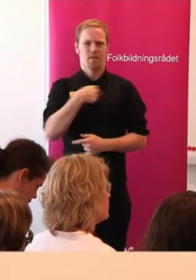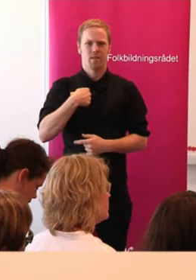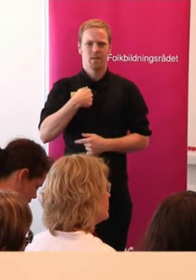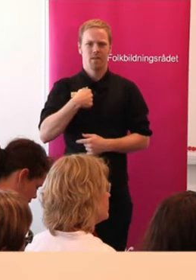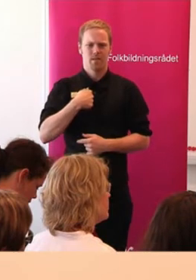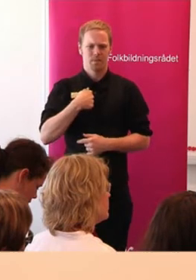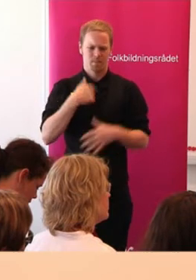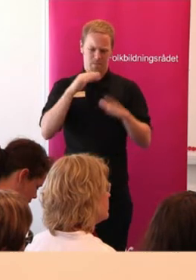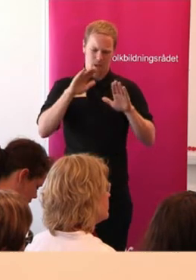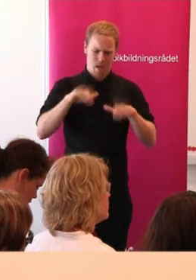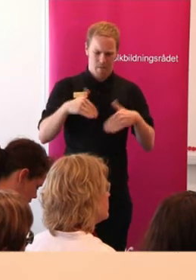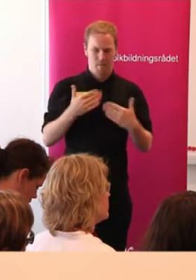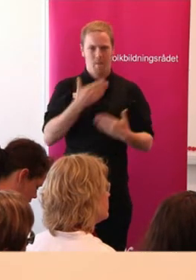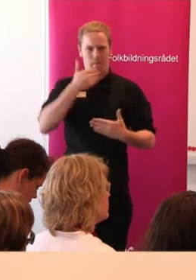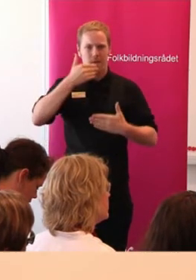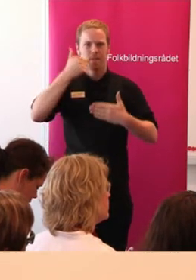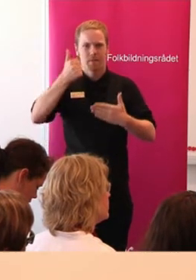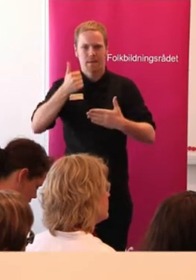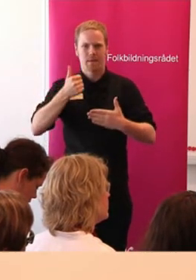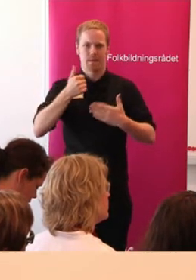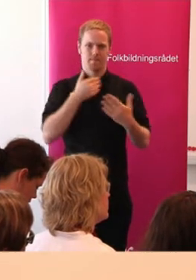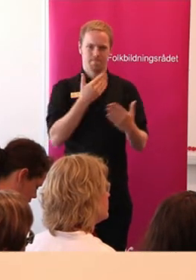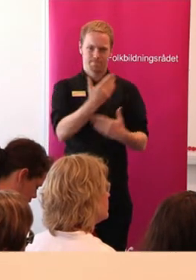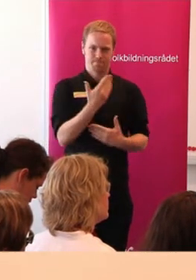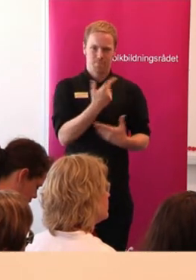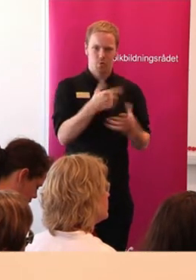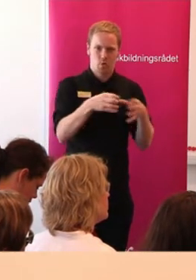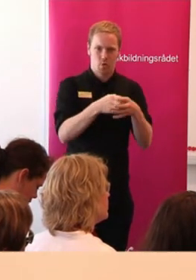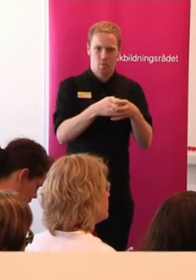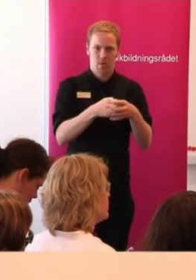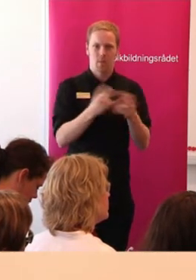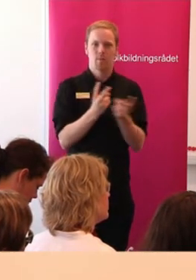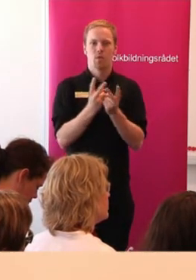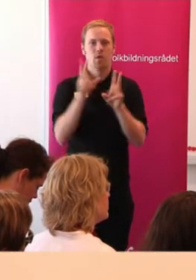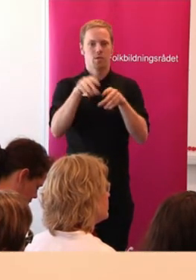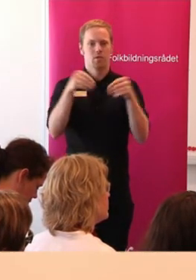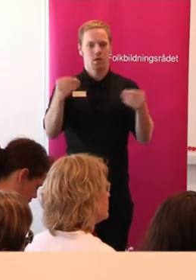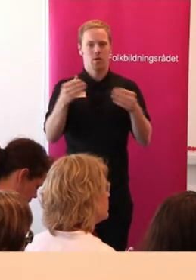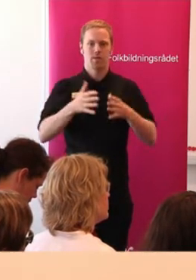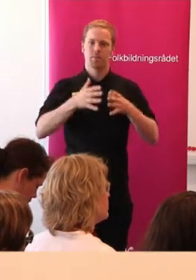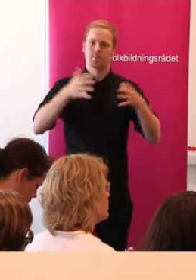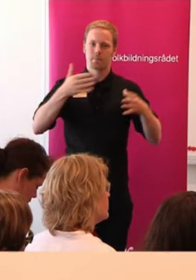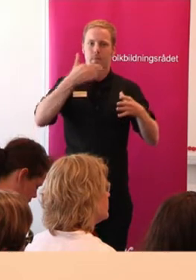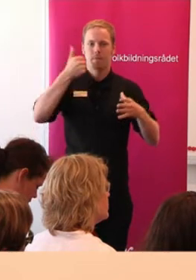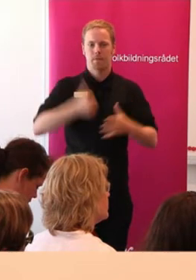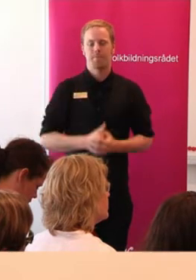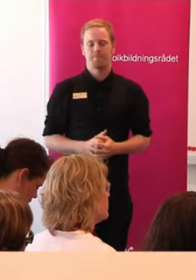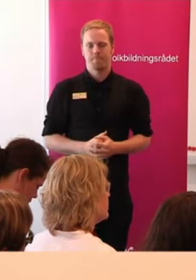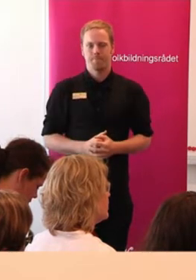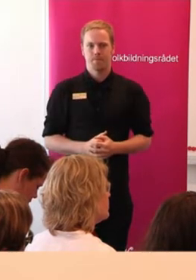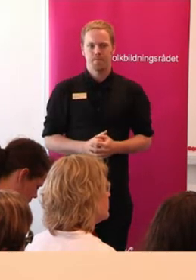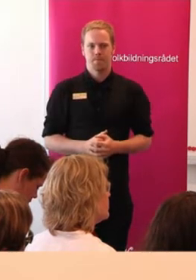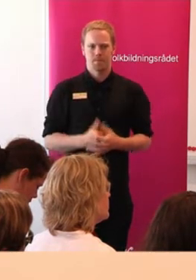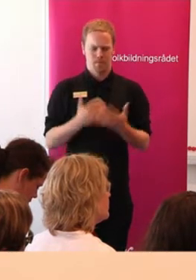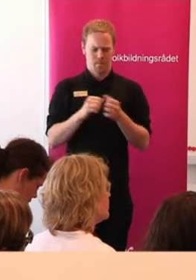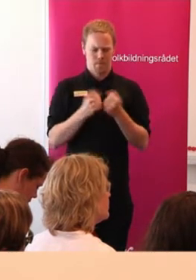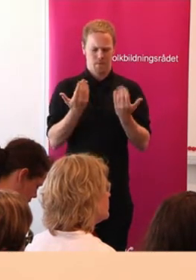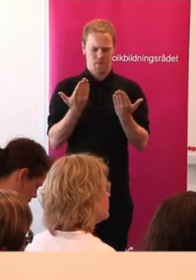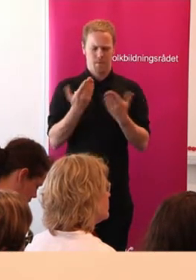mycket, mycket bättre. Och då ska också resultatet bli större. Men problemet som vi ser det är alltså, vad händer